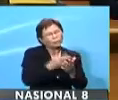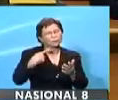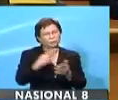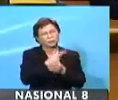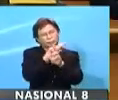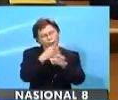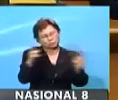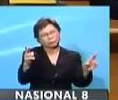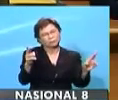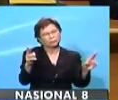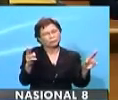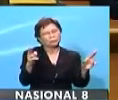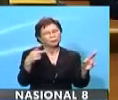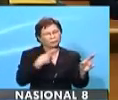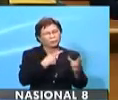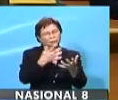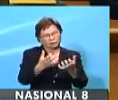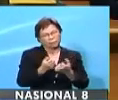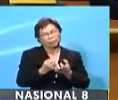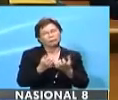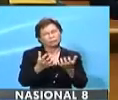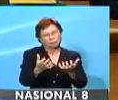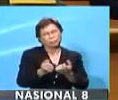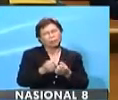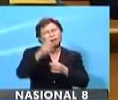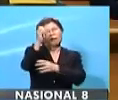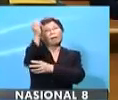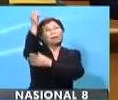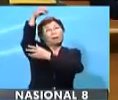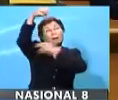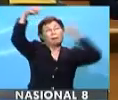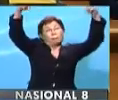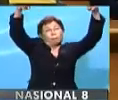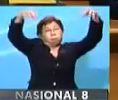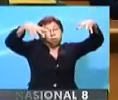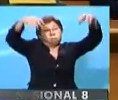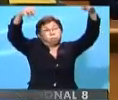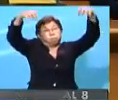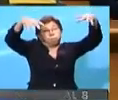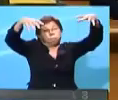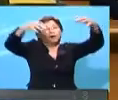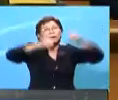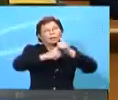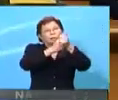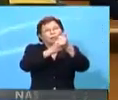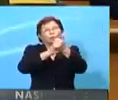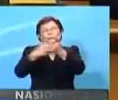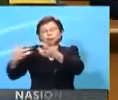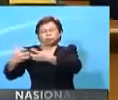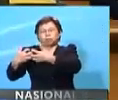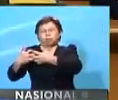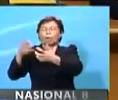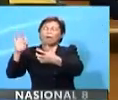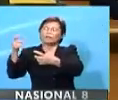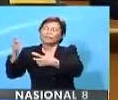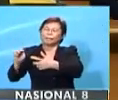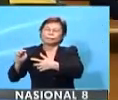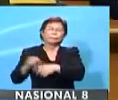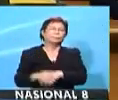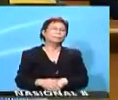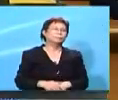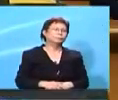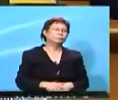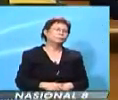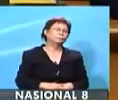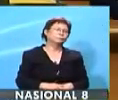sediakan, dapat kita adakan lampu limpah yang mengikut speknya pada